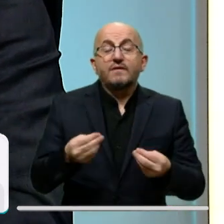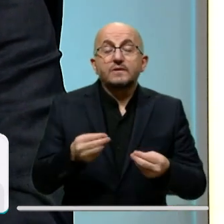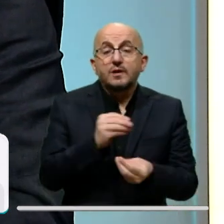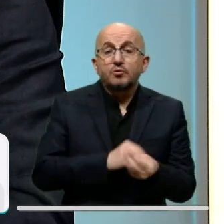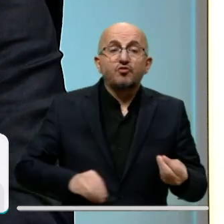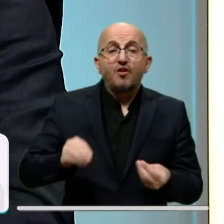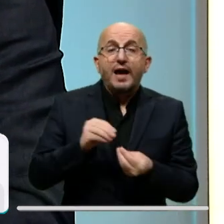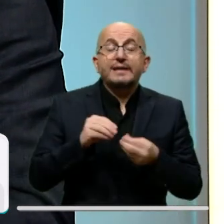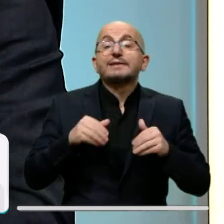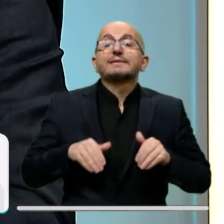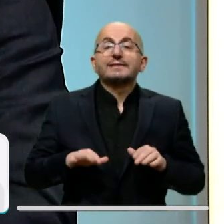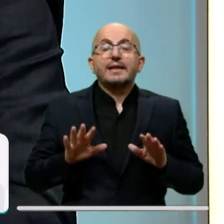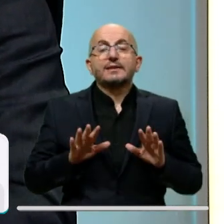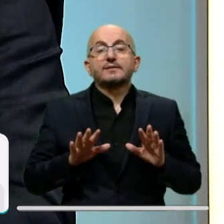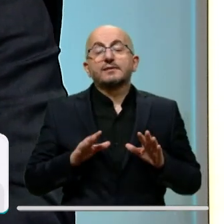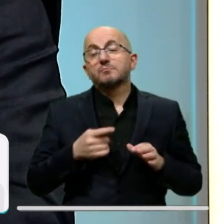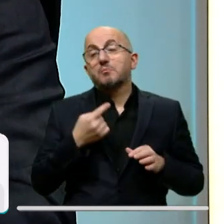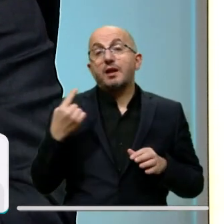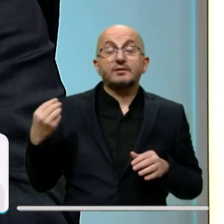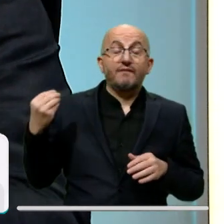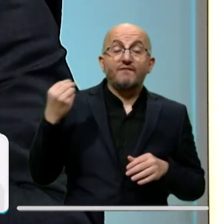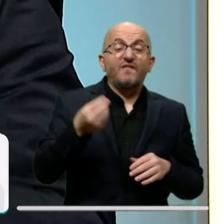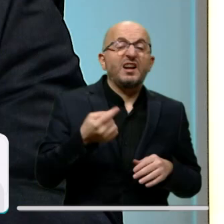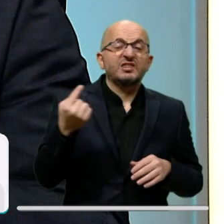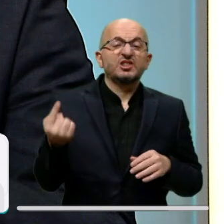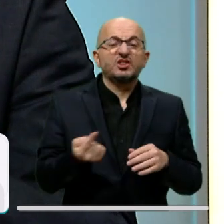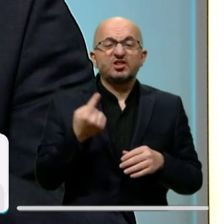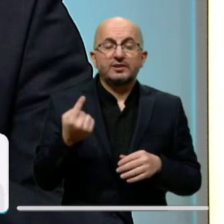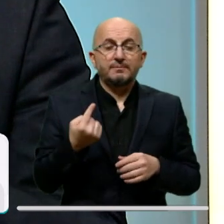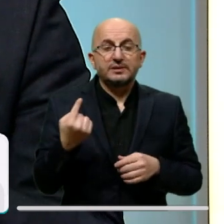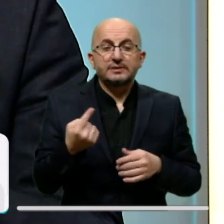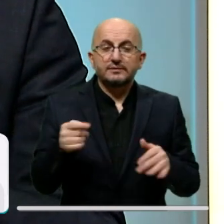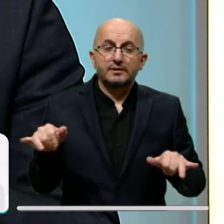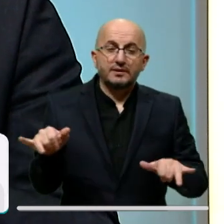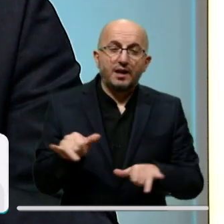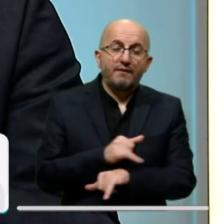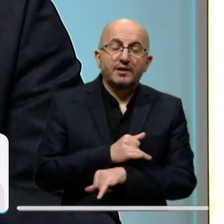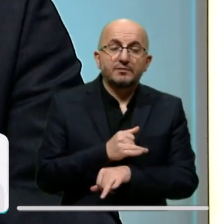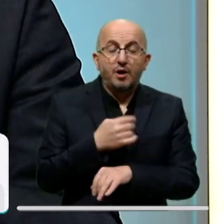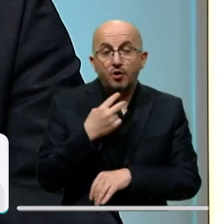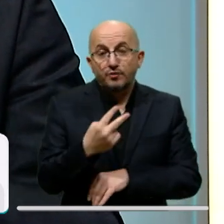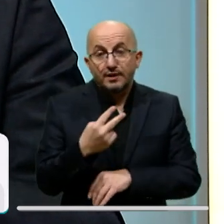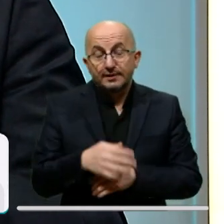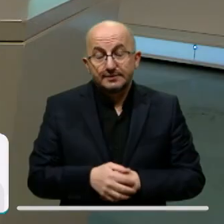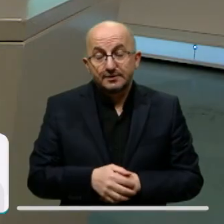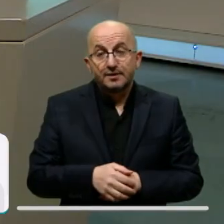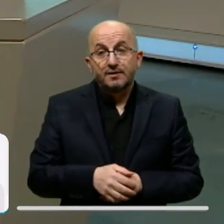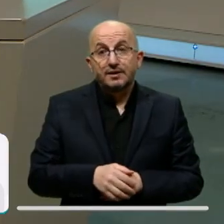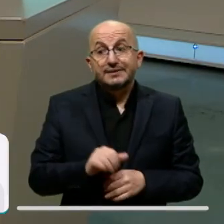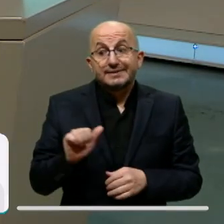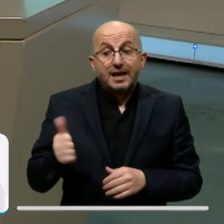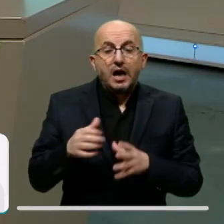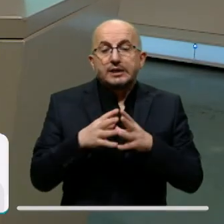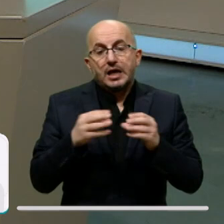değildir. Eyvallah hocam. Belki de verdiği şey de bir şeyi telafi etmeye yöneliktir muhtemelen. Mesela enflasyonist bir ortamda.